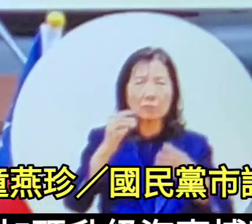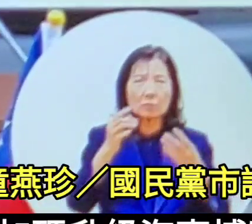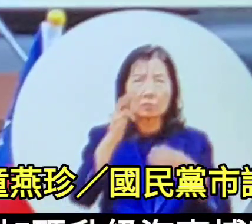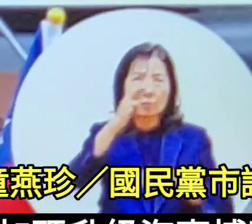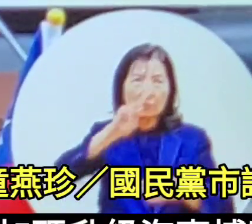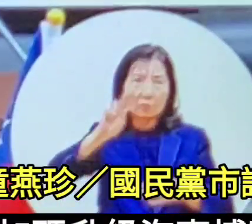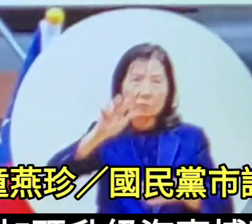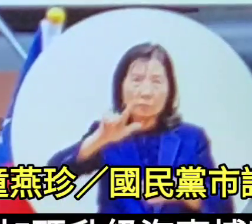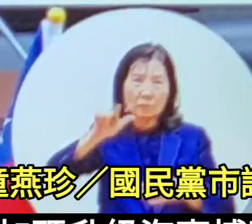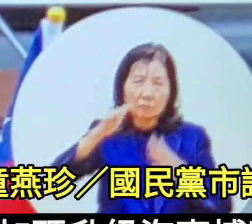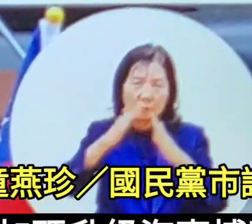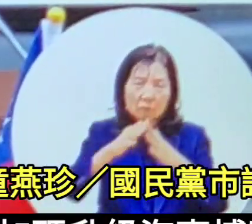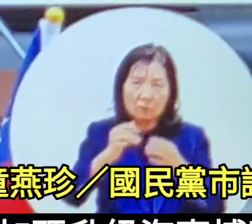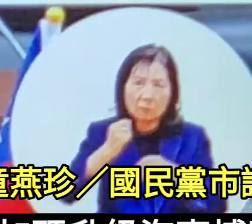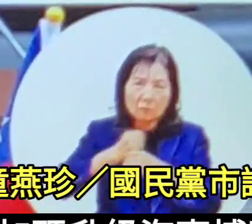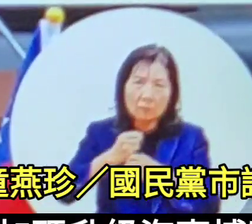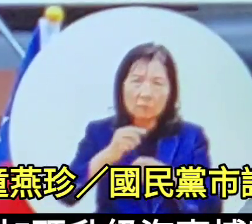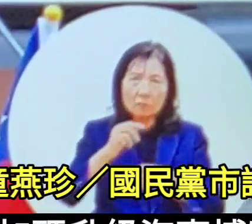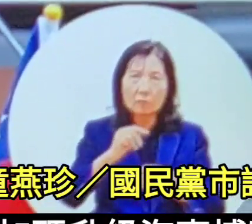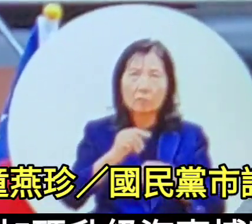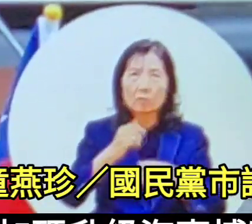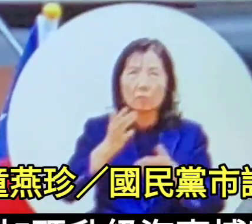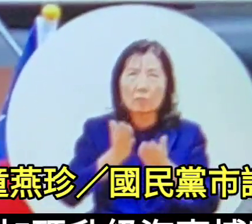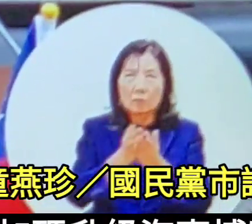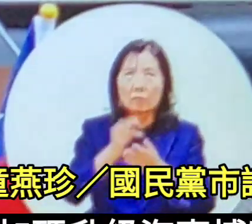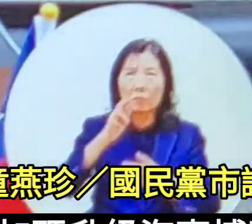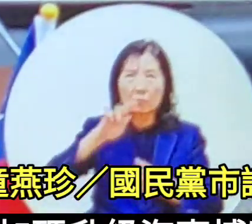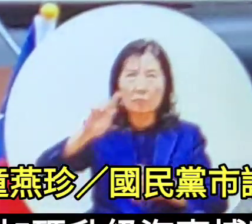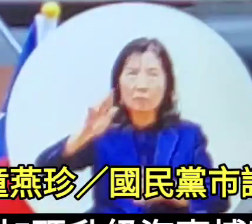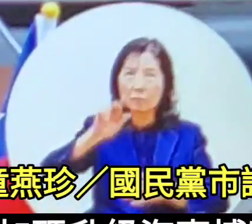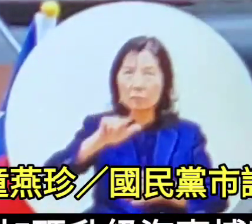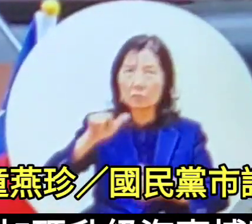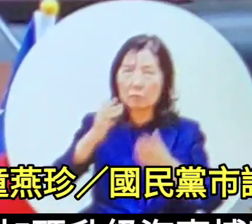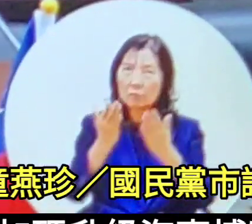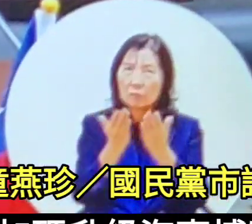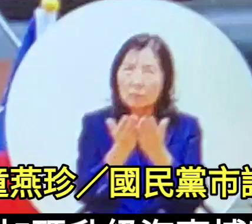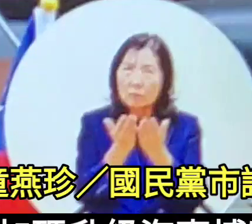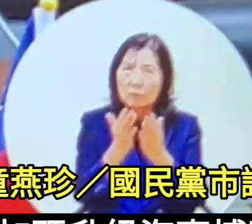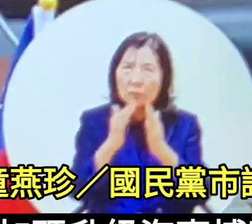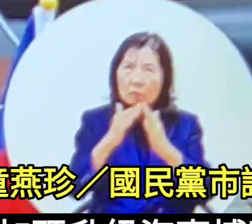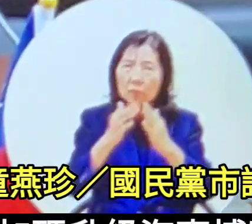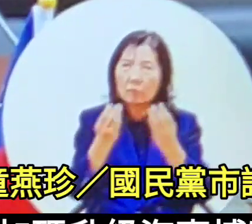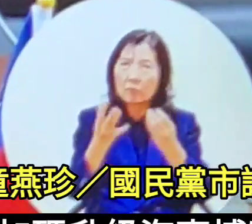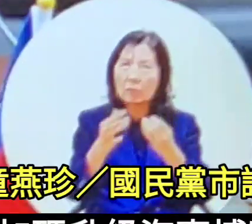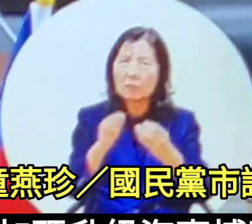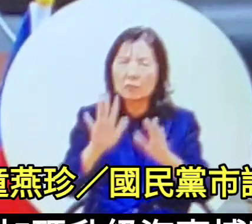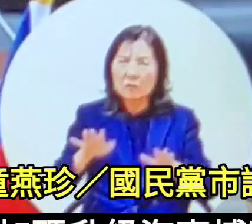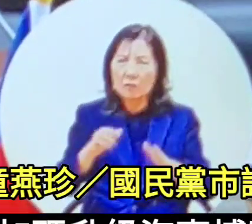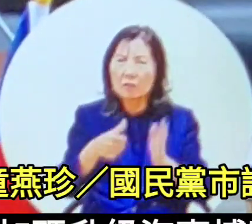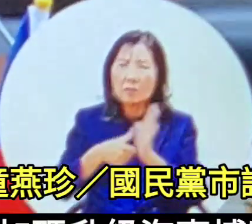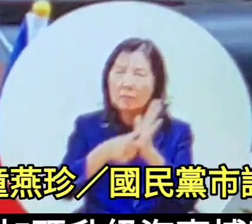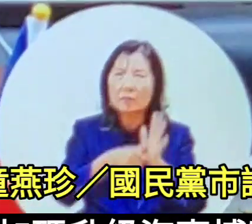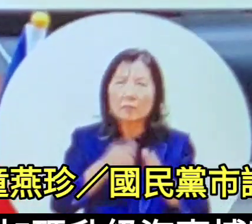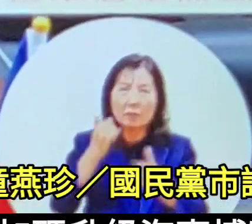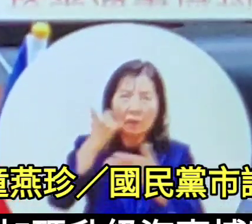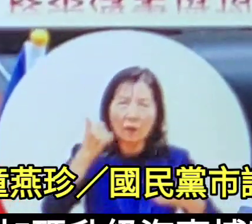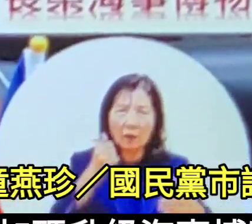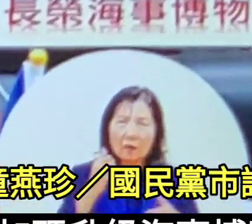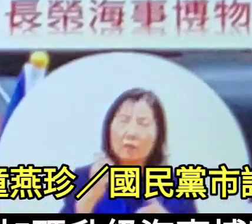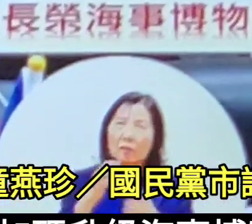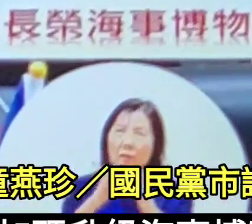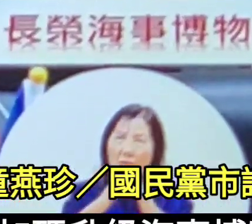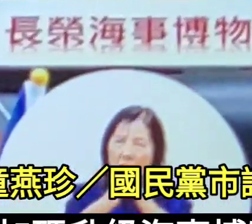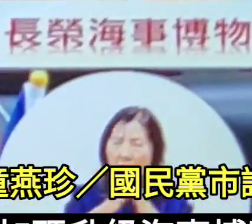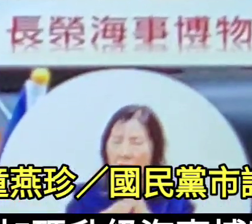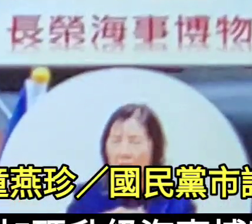没有军舰博物馆，不是很好笑吗？啊，我们还号称海洋首都，哎，是不是这是笑